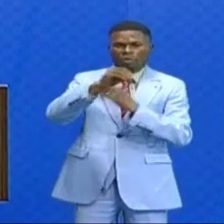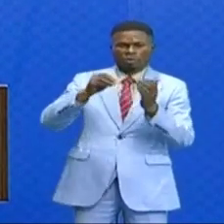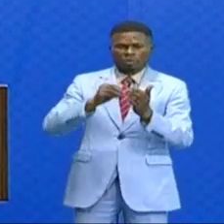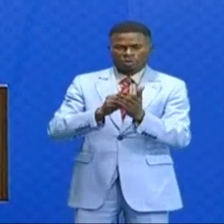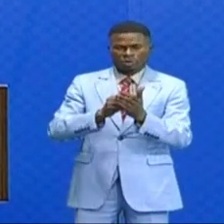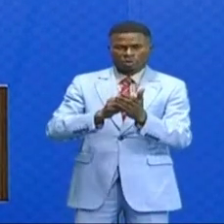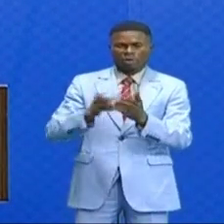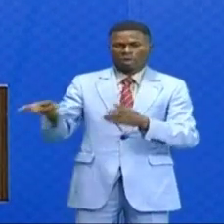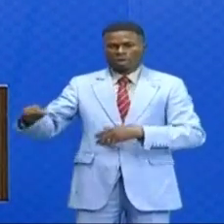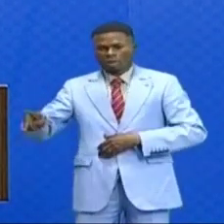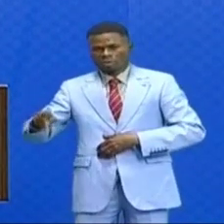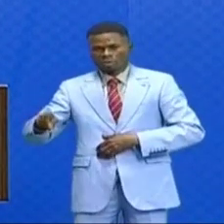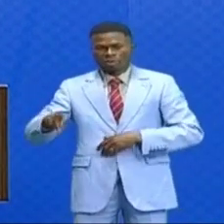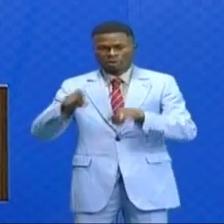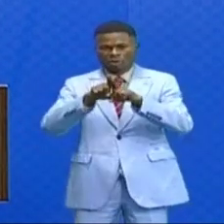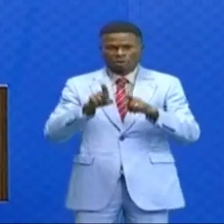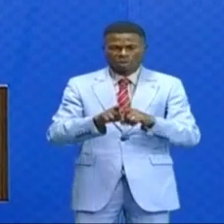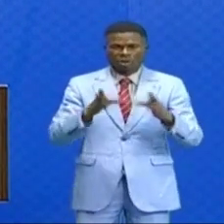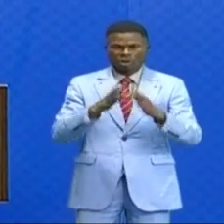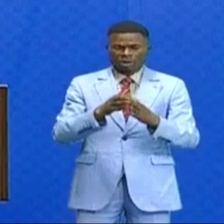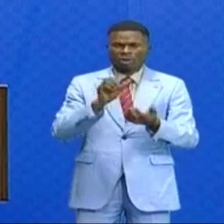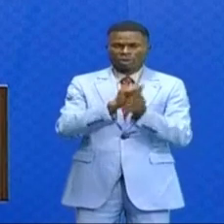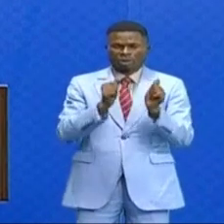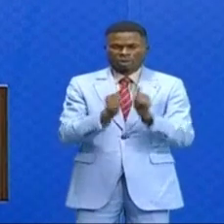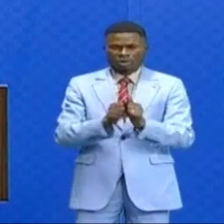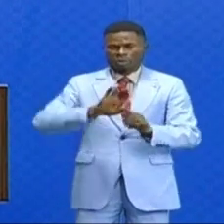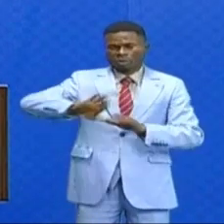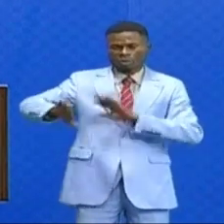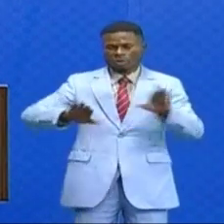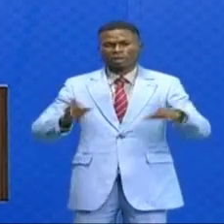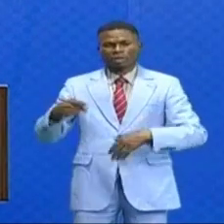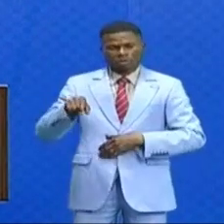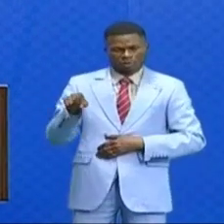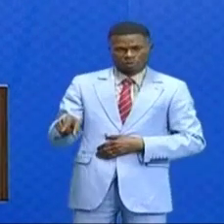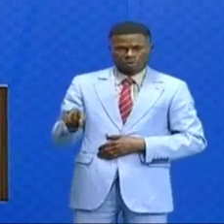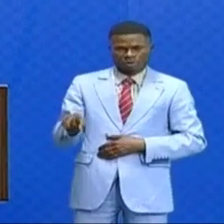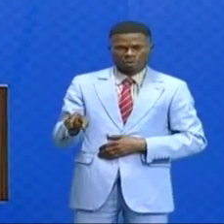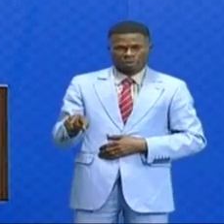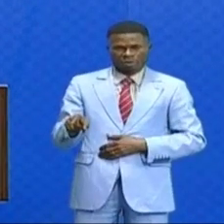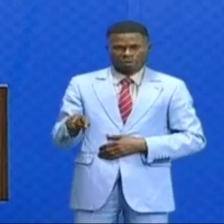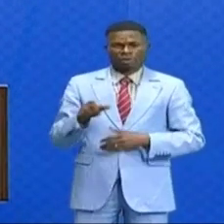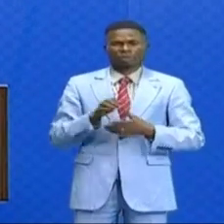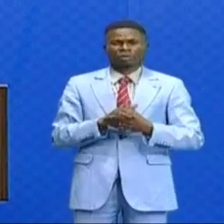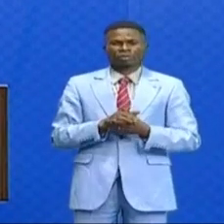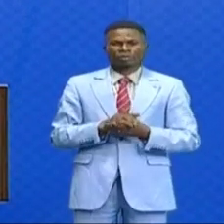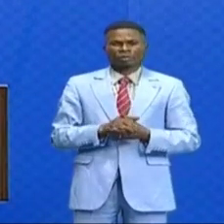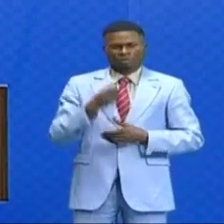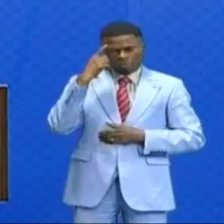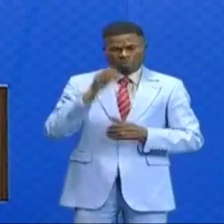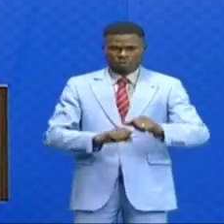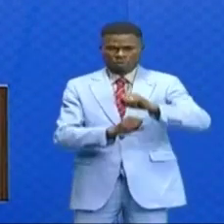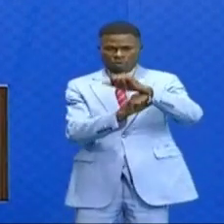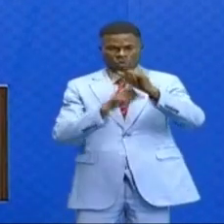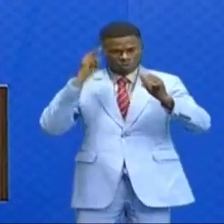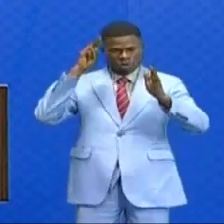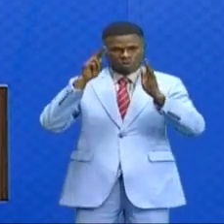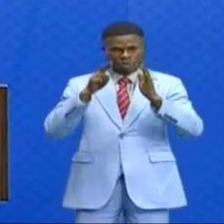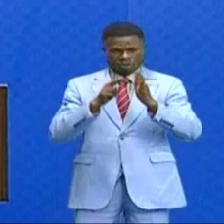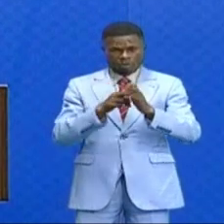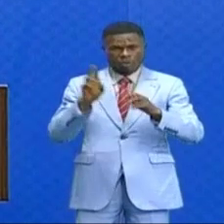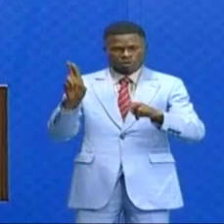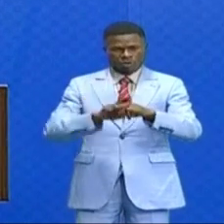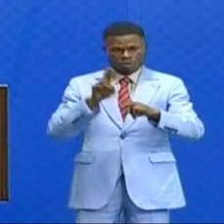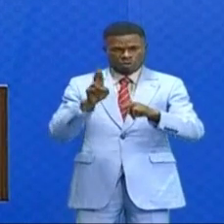les provinces en lien avec le processus de décentralisation. Pour appuyer le gouvernement dans la mise en œuvre